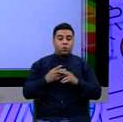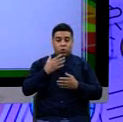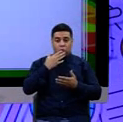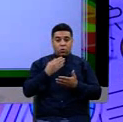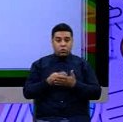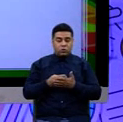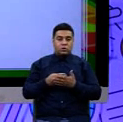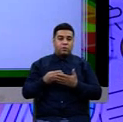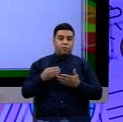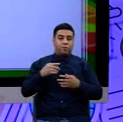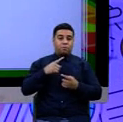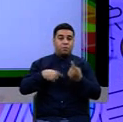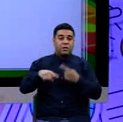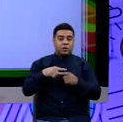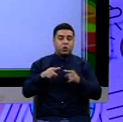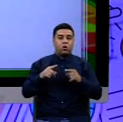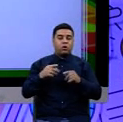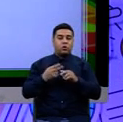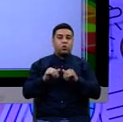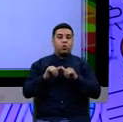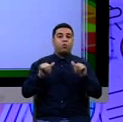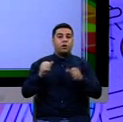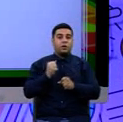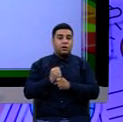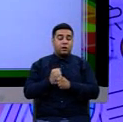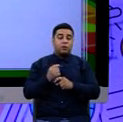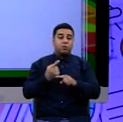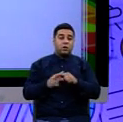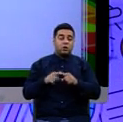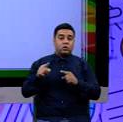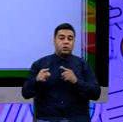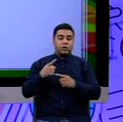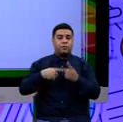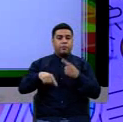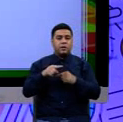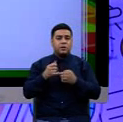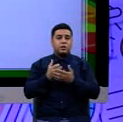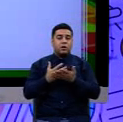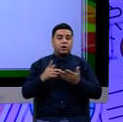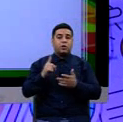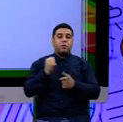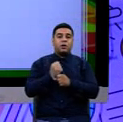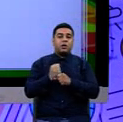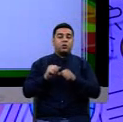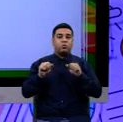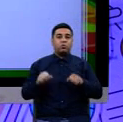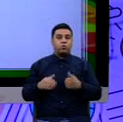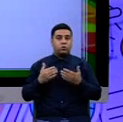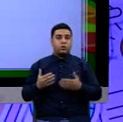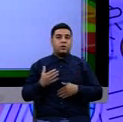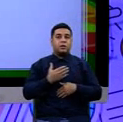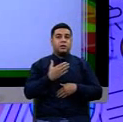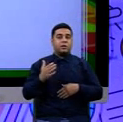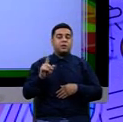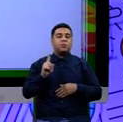daromadini oshiradi, ko'paytiradi. To'g'rimi? U mana shunday daromadlarni nima qilishi mumkin?